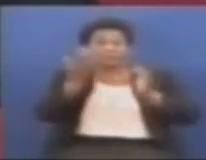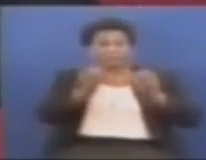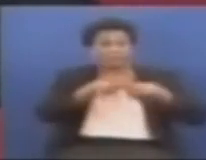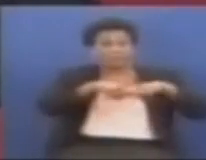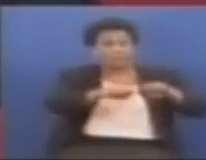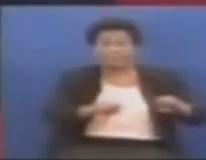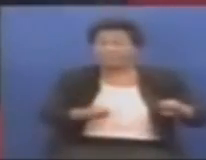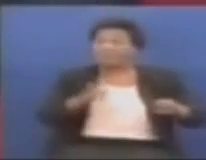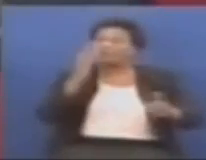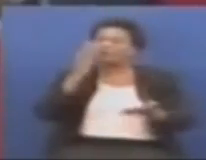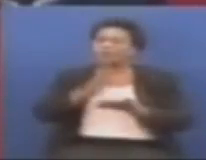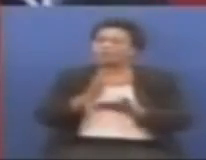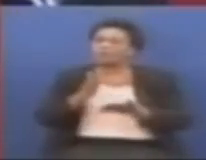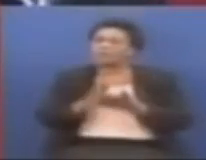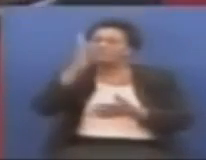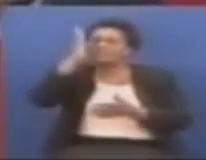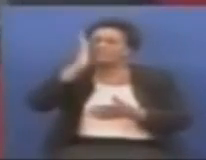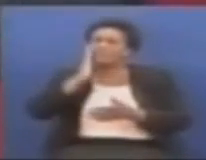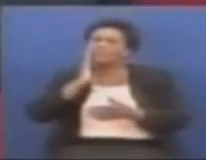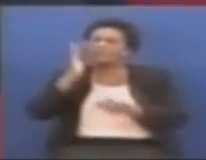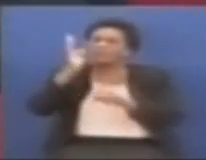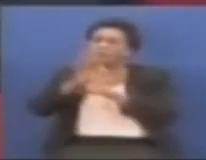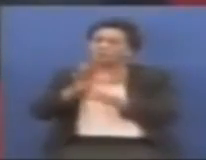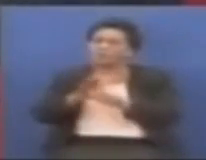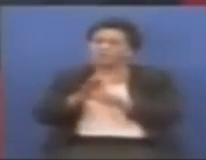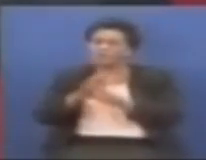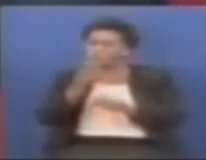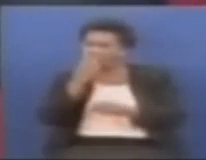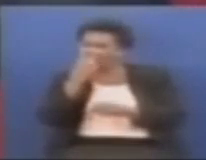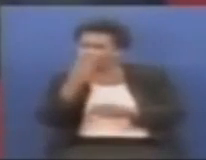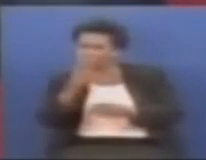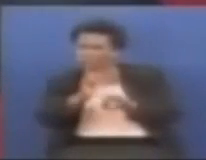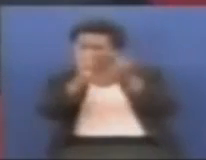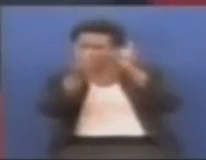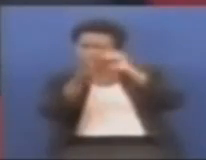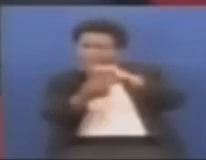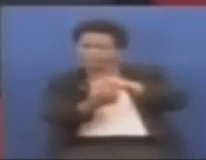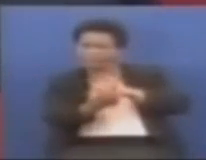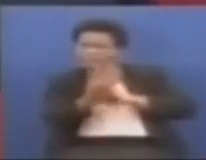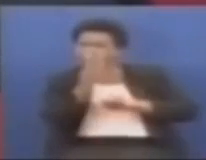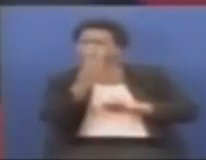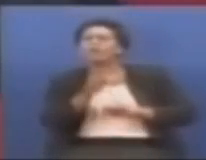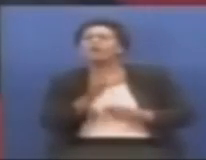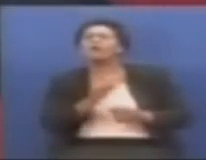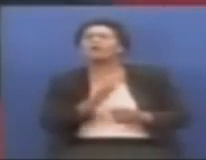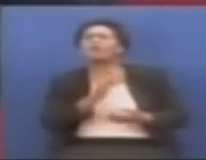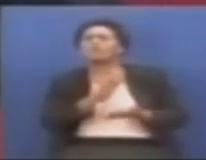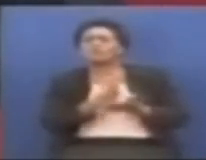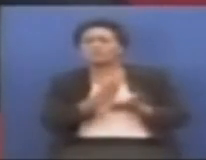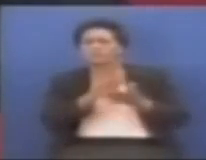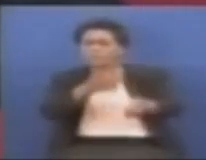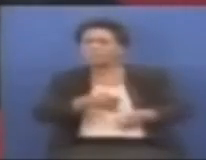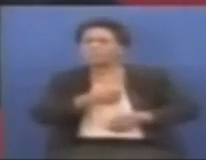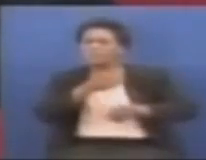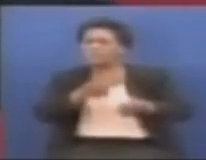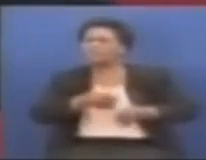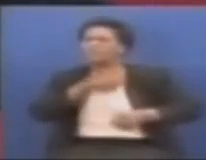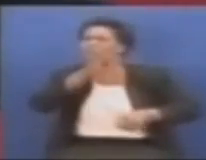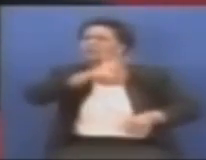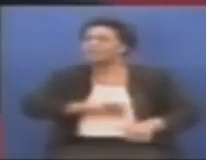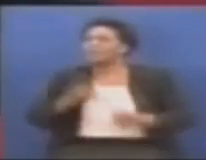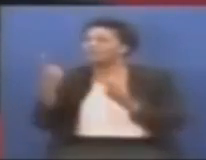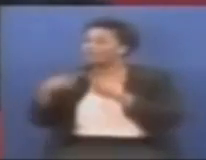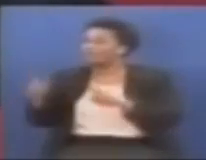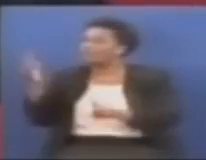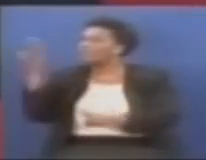vijana wengi hivi sasa wameshaanza kubadili mtizamo na kukichukulia kilimo kama pia ni sehemu ya ajira, tofauti na pale awali ambako kilimo ilikuwa ni last